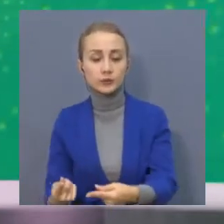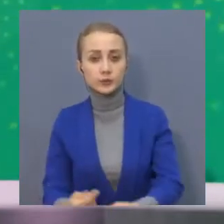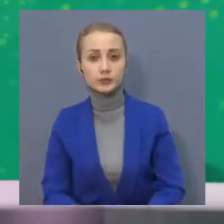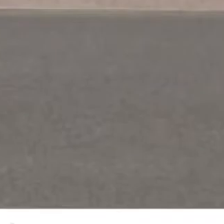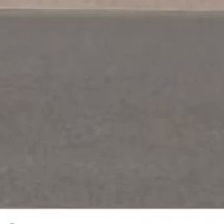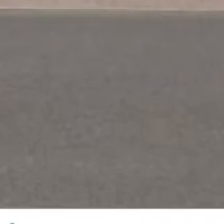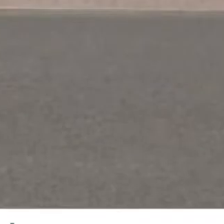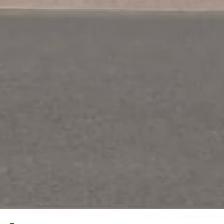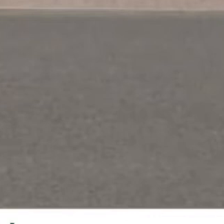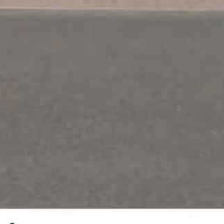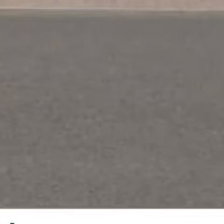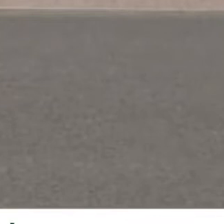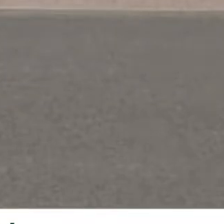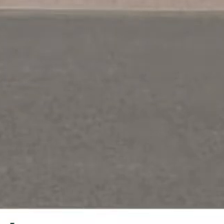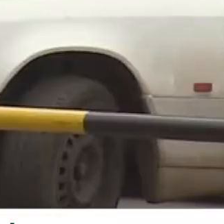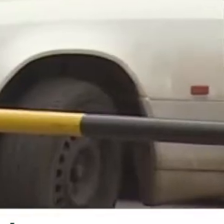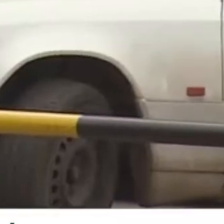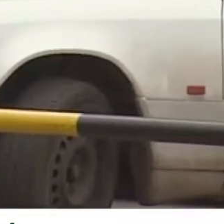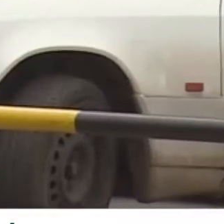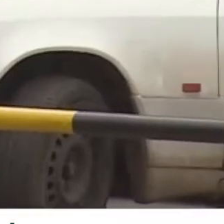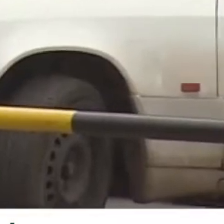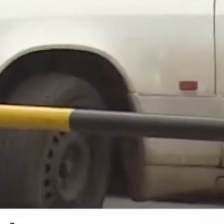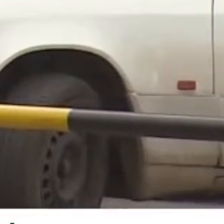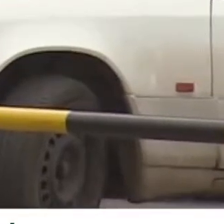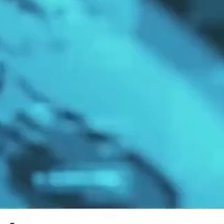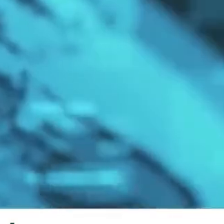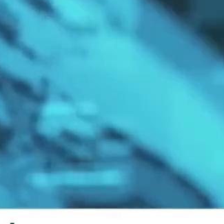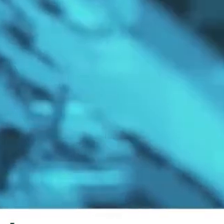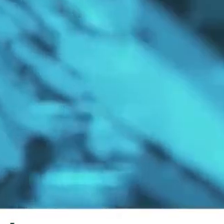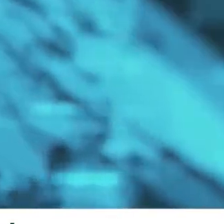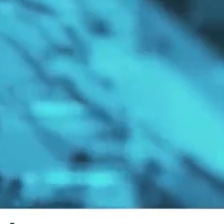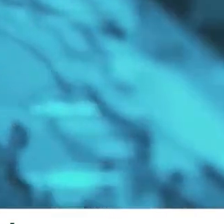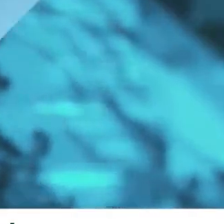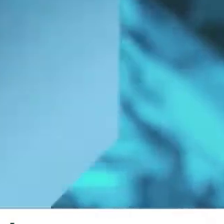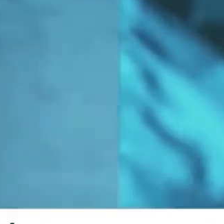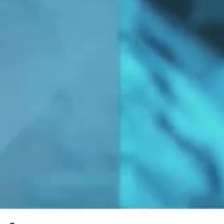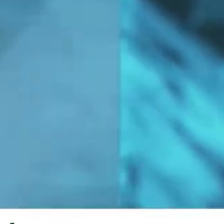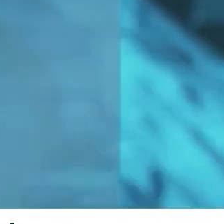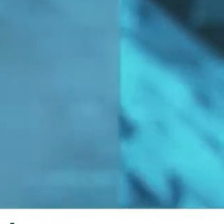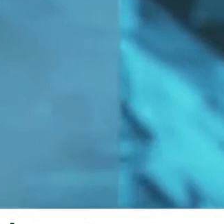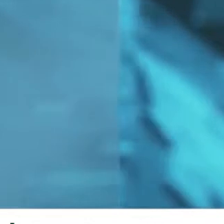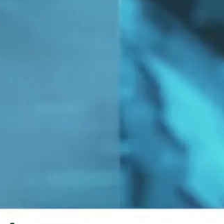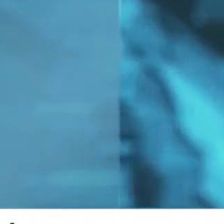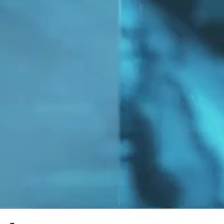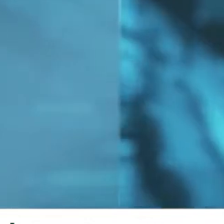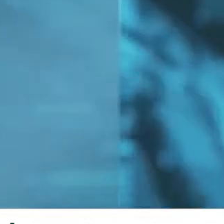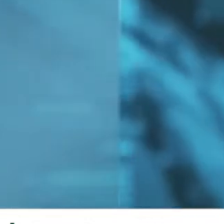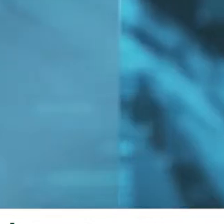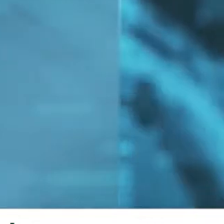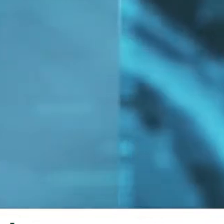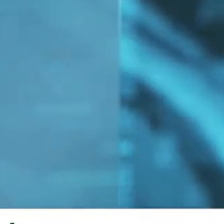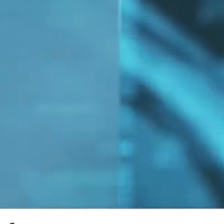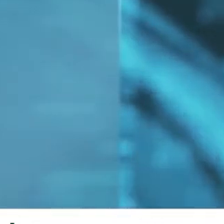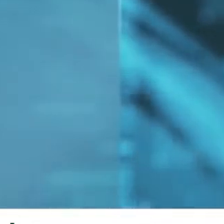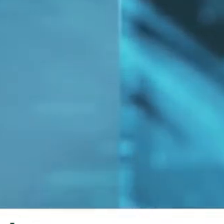ұсынылды. Карантин уақытында тұрмыстық зорлық-зомбылық оқиғалар 25% артқан. 8 айдың ішінде 130 мыңнан астам зәбір көрсету деректері